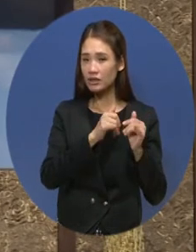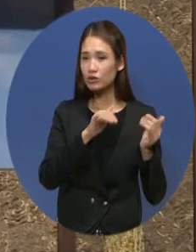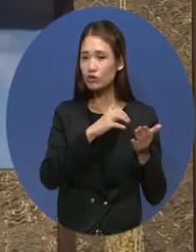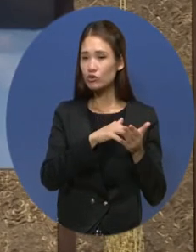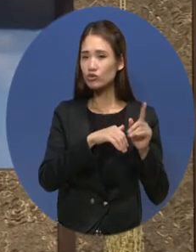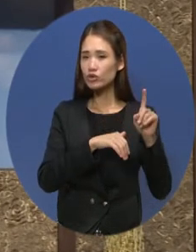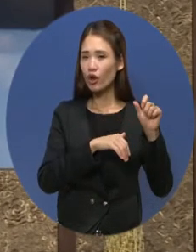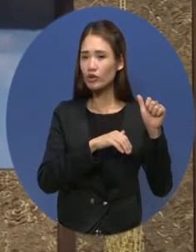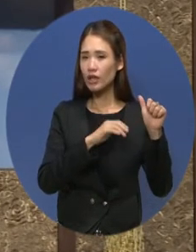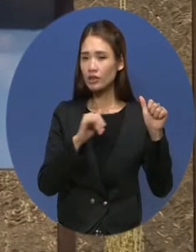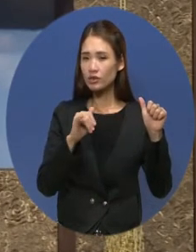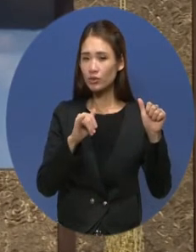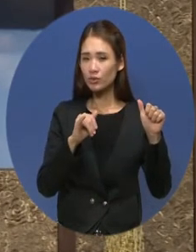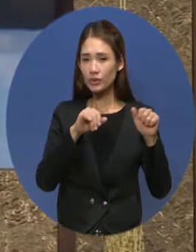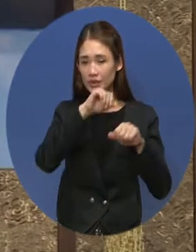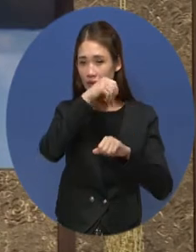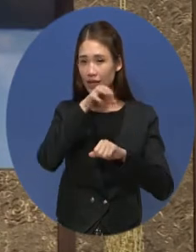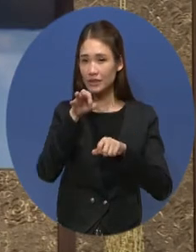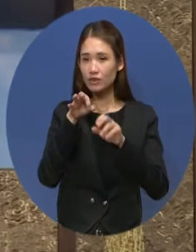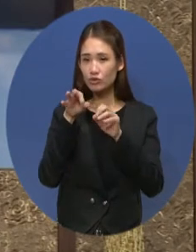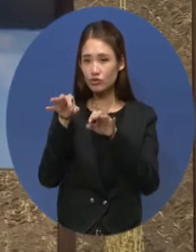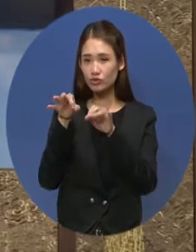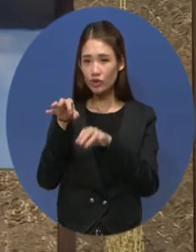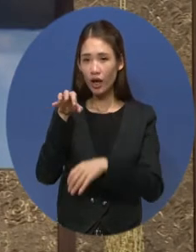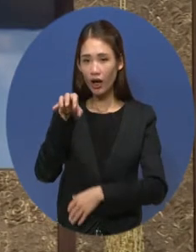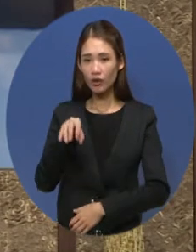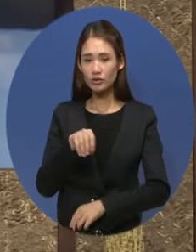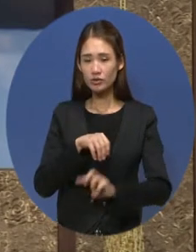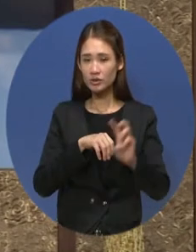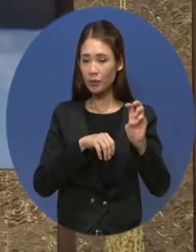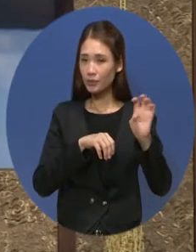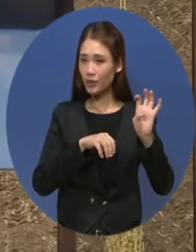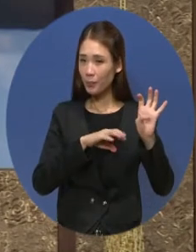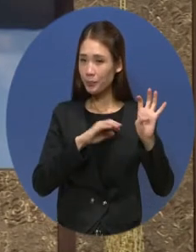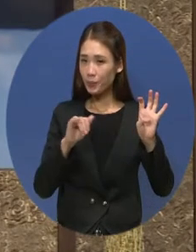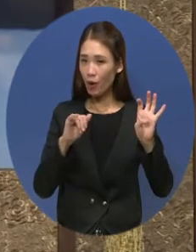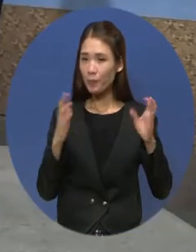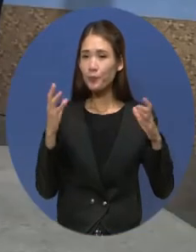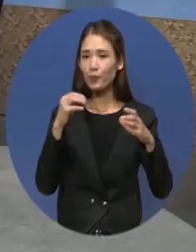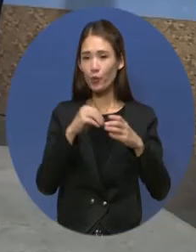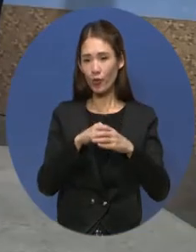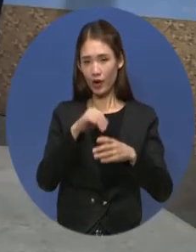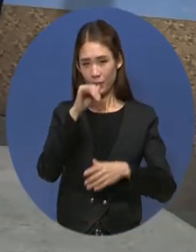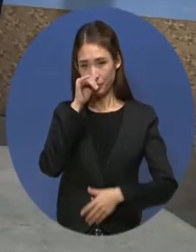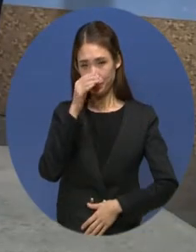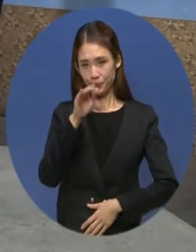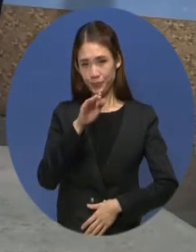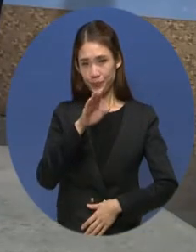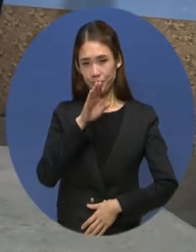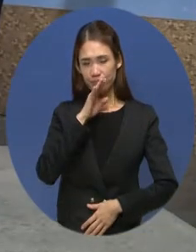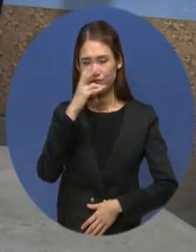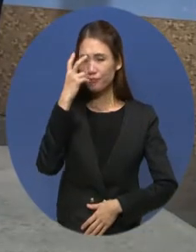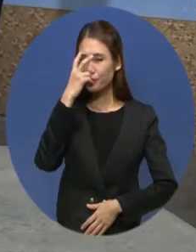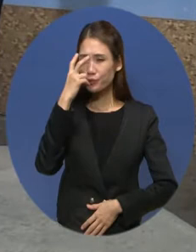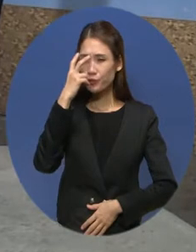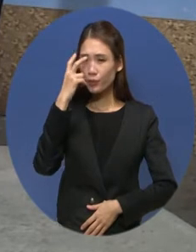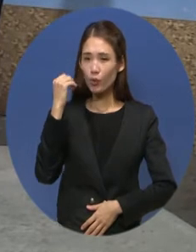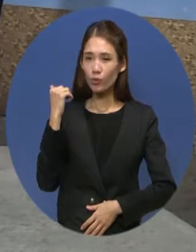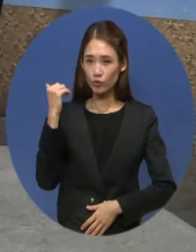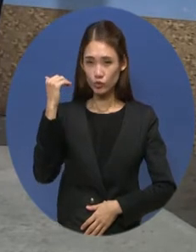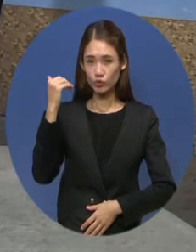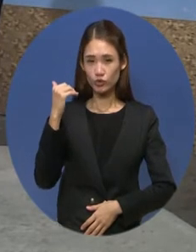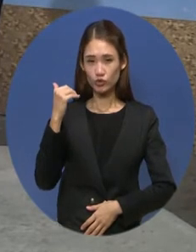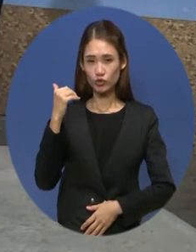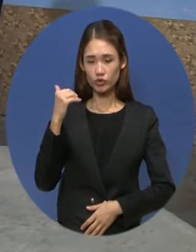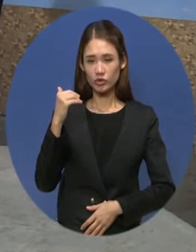명 뭐 예산을 많이 투자하는 것은 뭐 3 40명까지 되긴 하는데 사실상 이제 돌봄의 돌봄 수준의 이제 많이